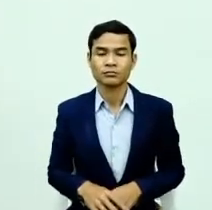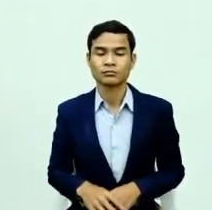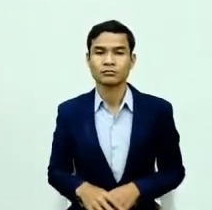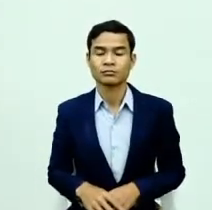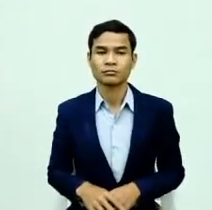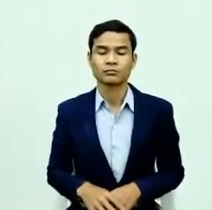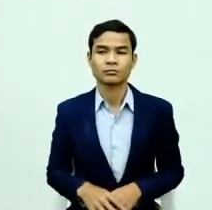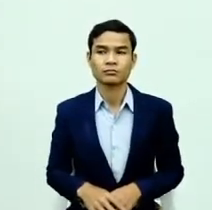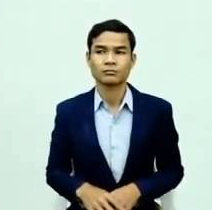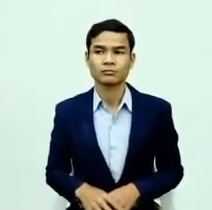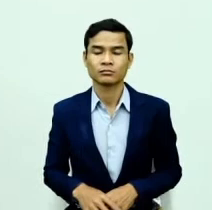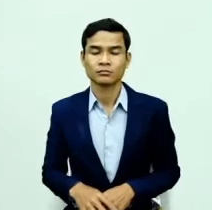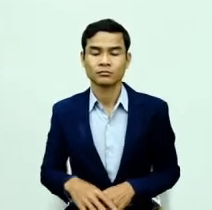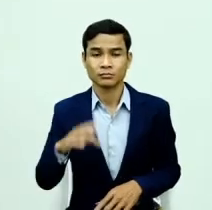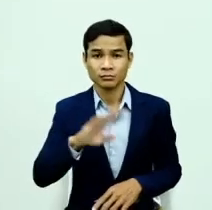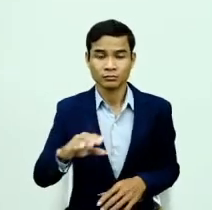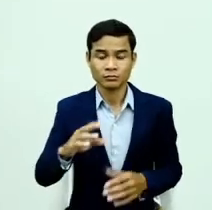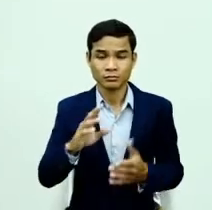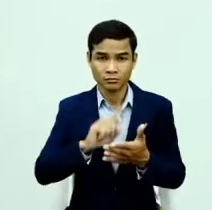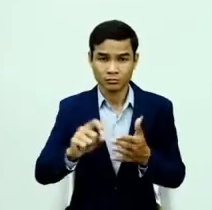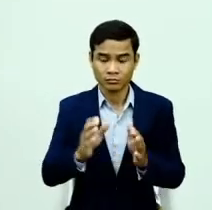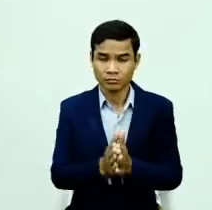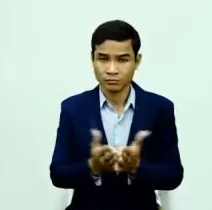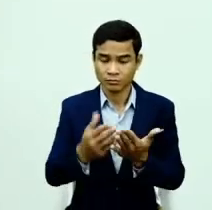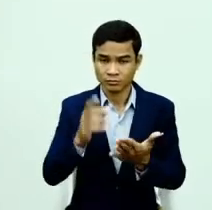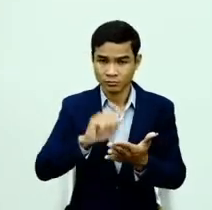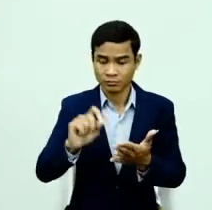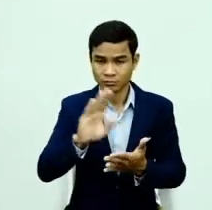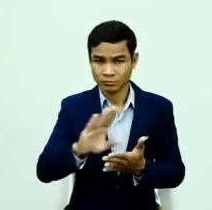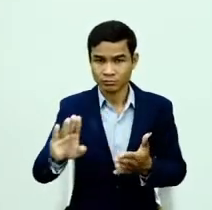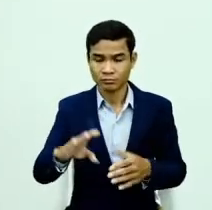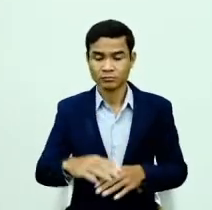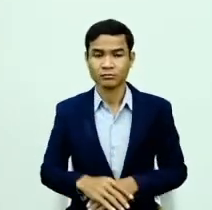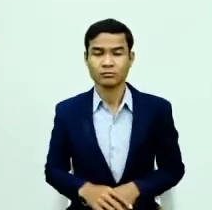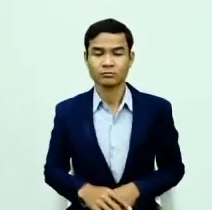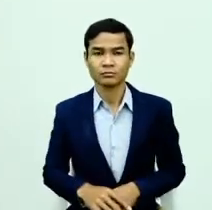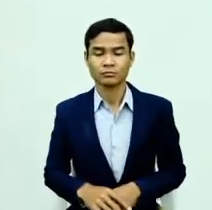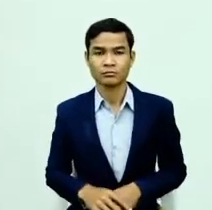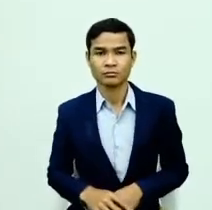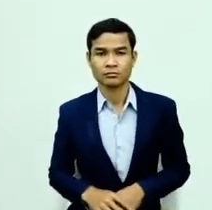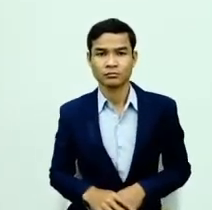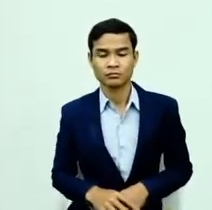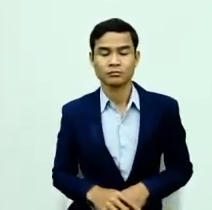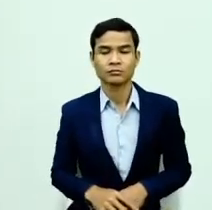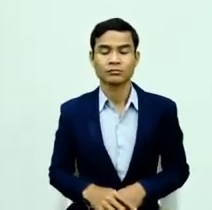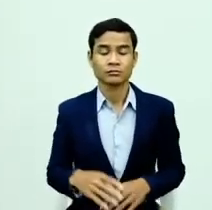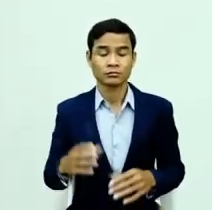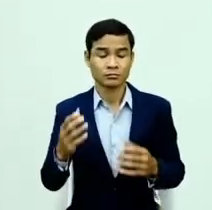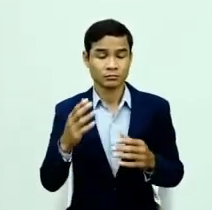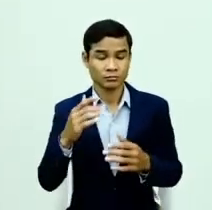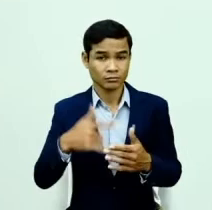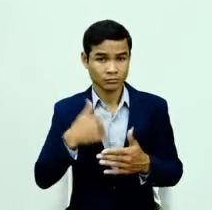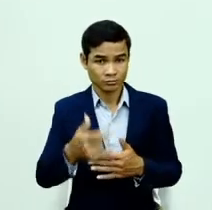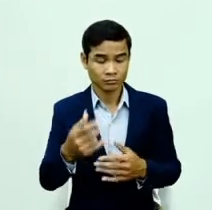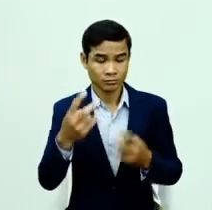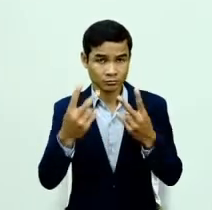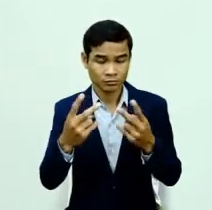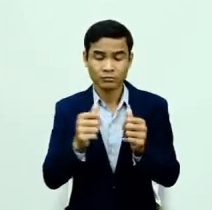chà con sẽ cho tình nông cái đá chân rồi bỏ con ta mới chân tính tốt cho mỗi khi